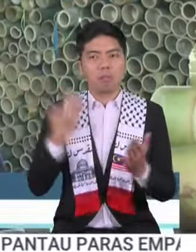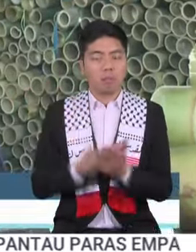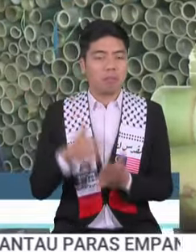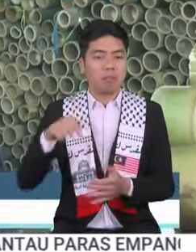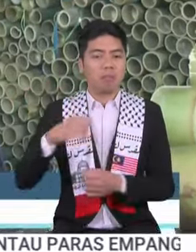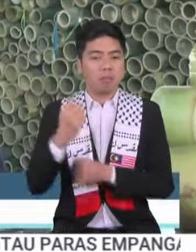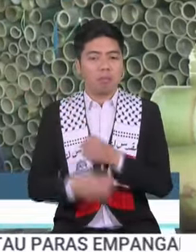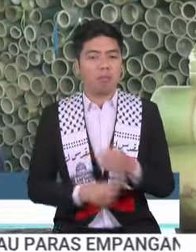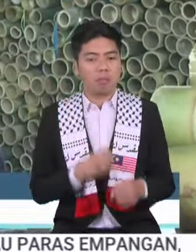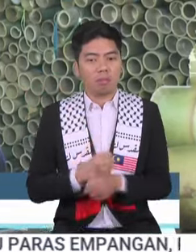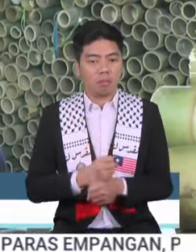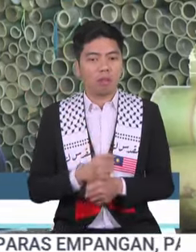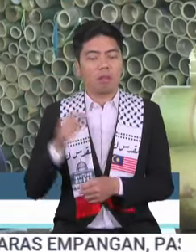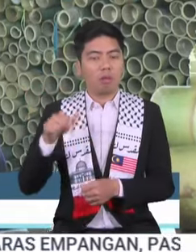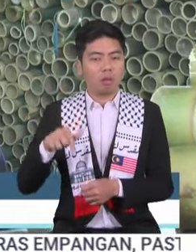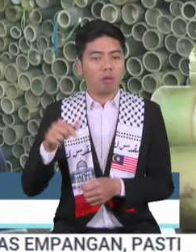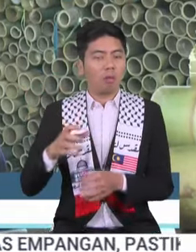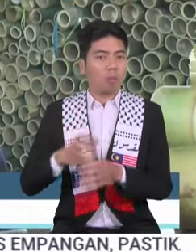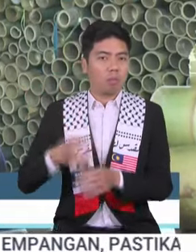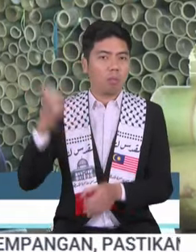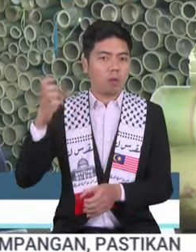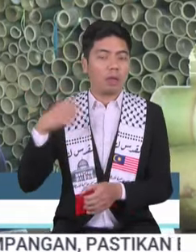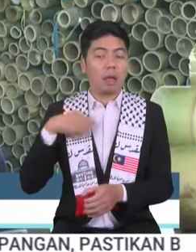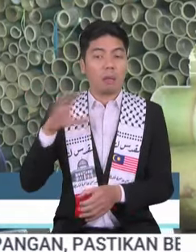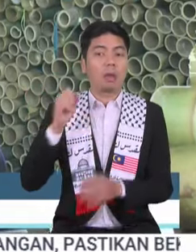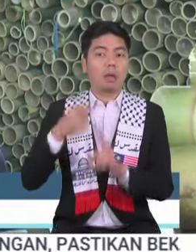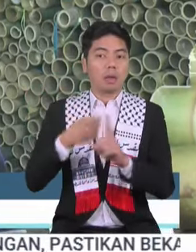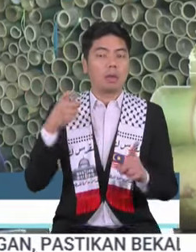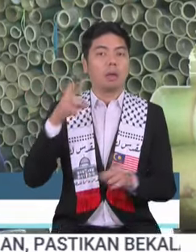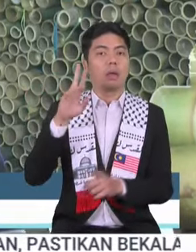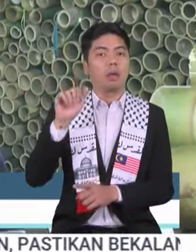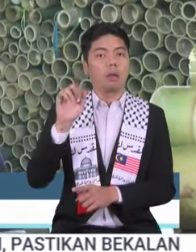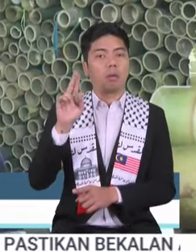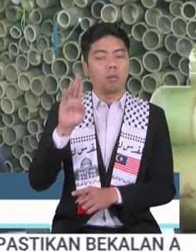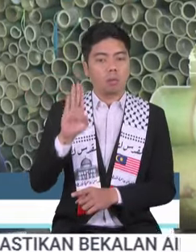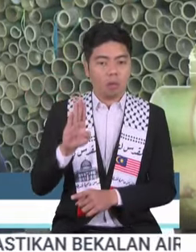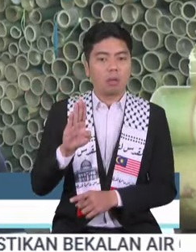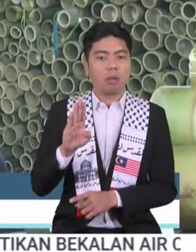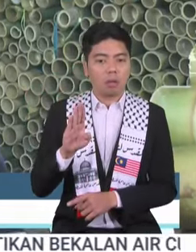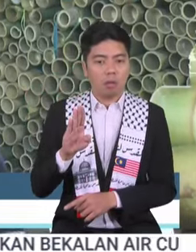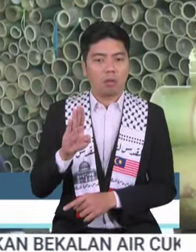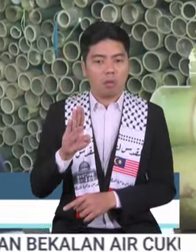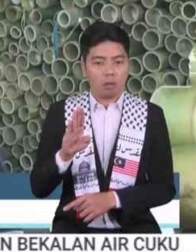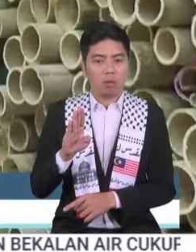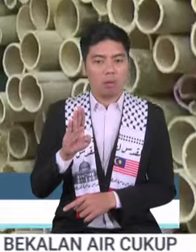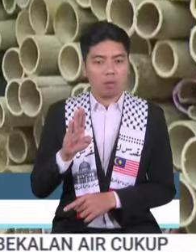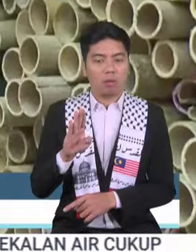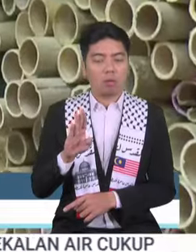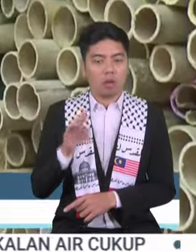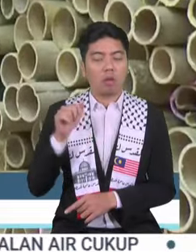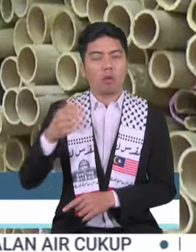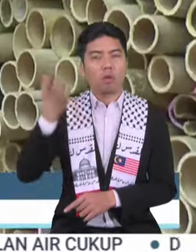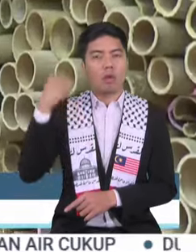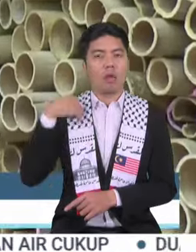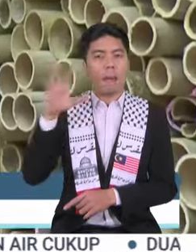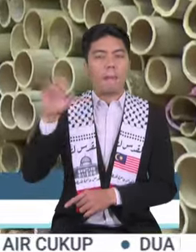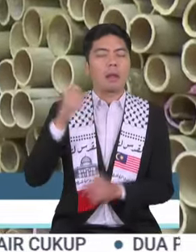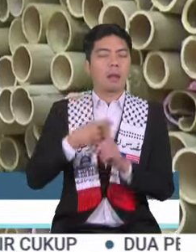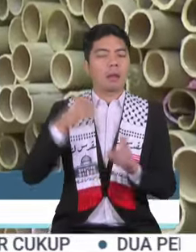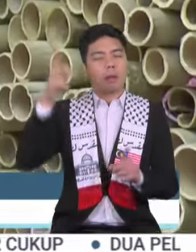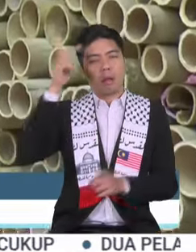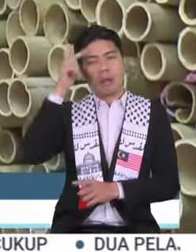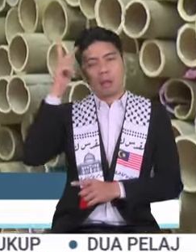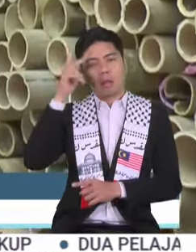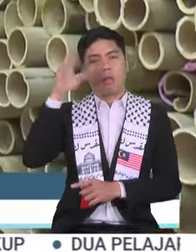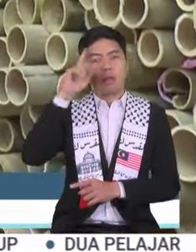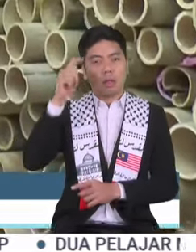tahun ni, dan buluh ni saya ambil daripada Raub. Totally daripada Raub lah semua. Sebab sebelum ni saya dah ambil daripada Kelantan dan Terengganu.